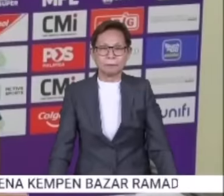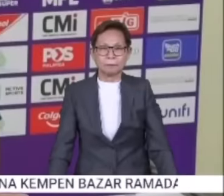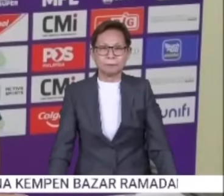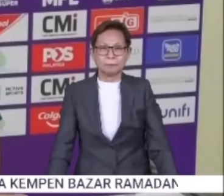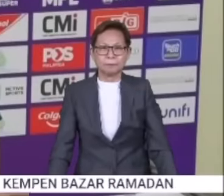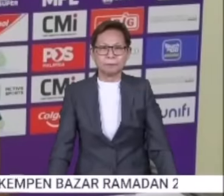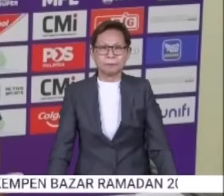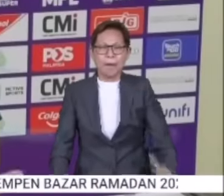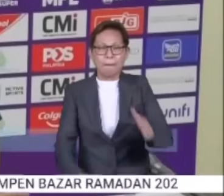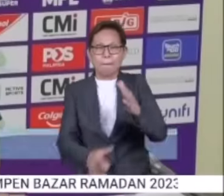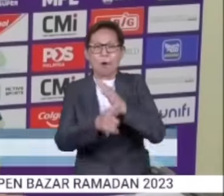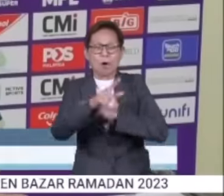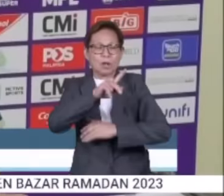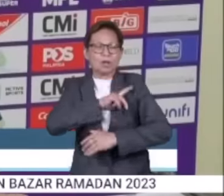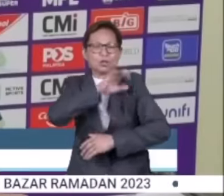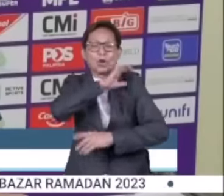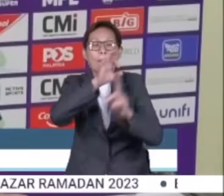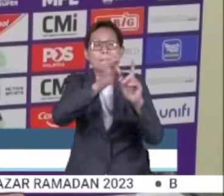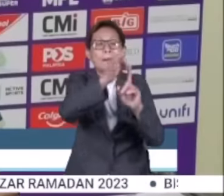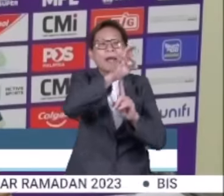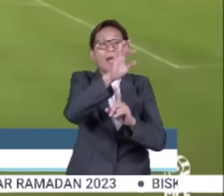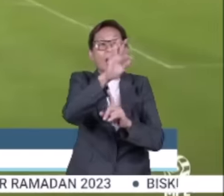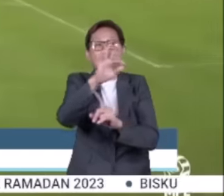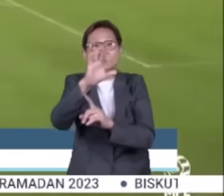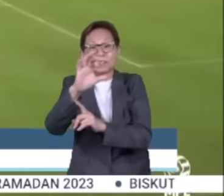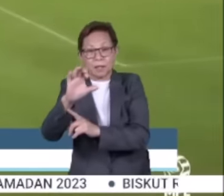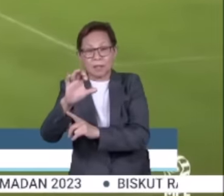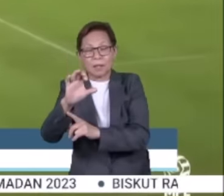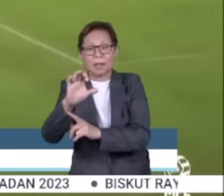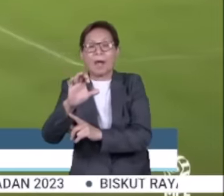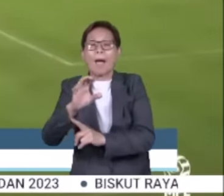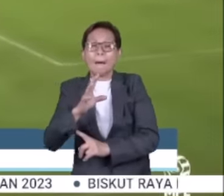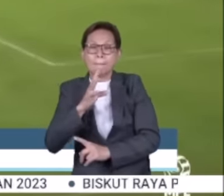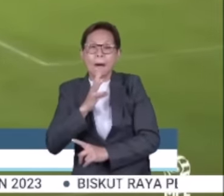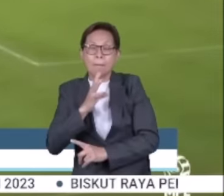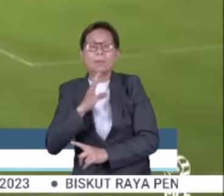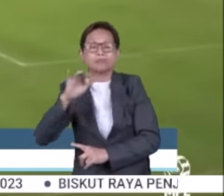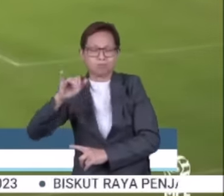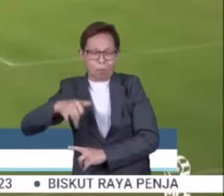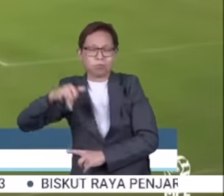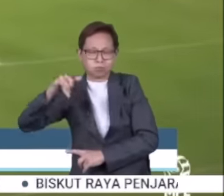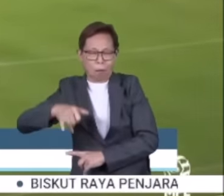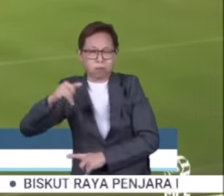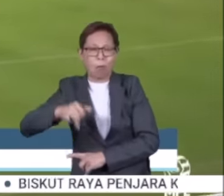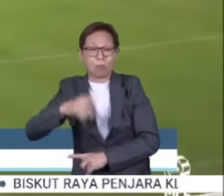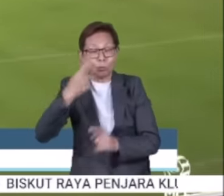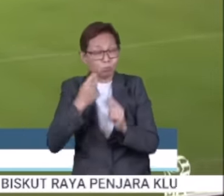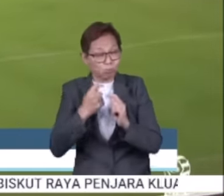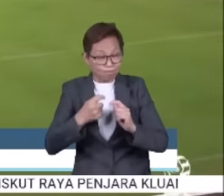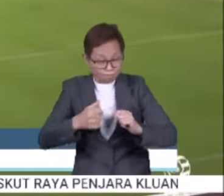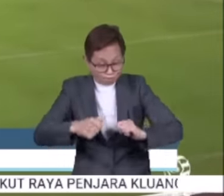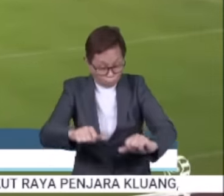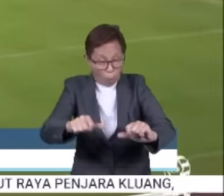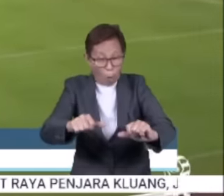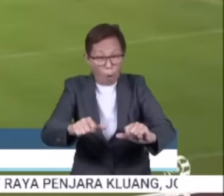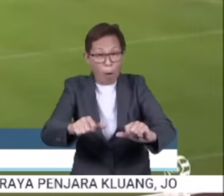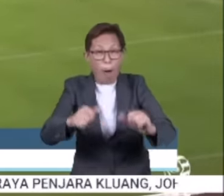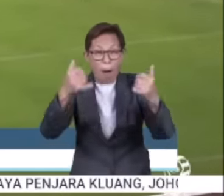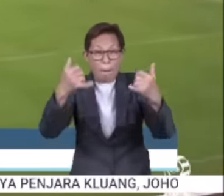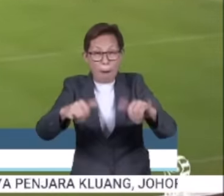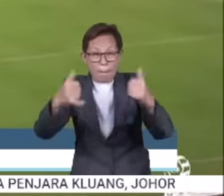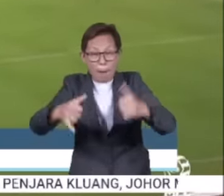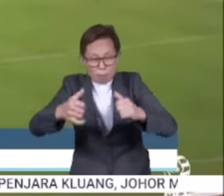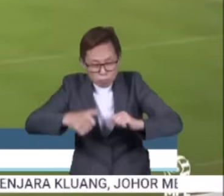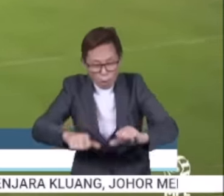Dalam pada itu, penolong Ketua Jurulatih Pinang FC Manzur Azwira Abdul Wahid mengakui untuk mengekalkan corak permainan yang konsisten bukanlah